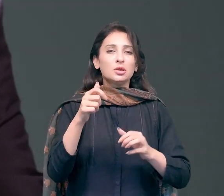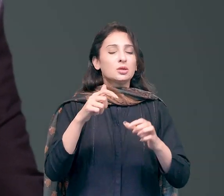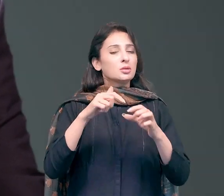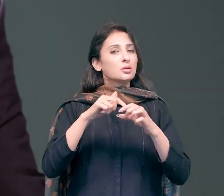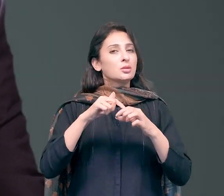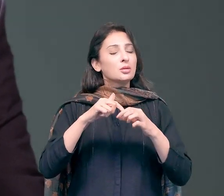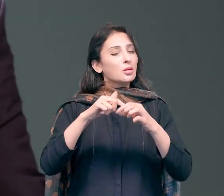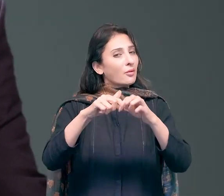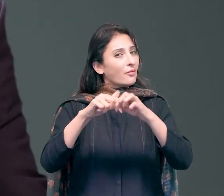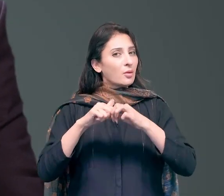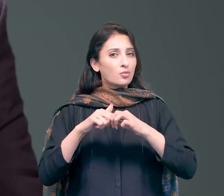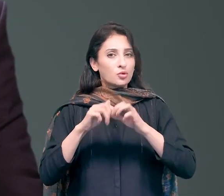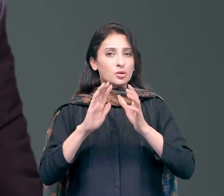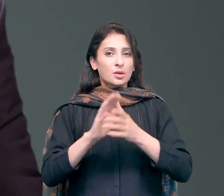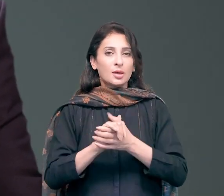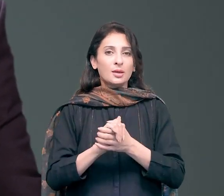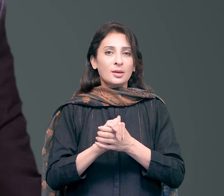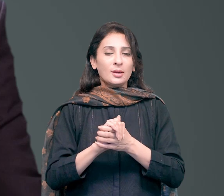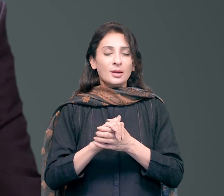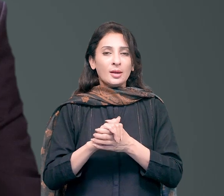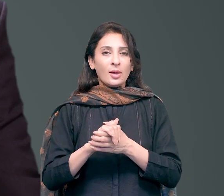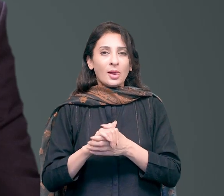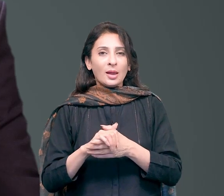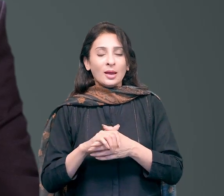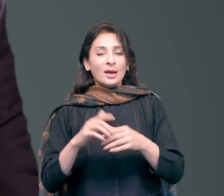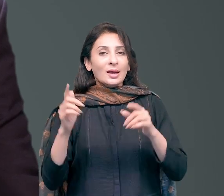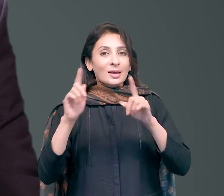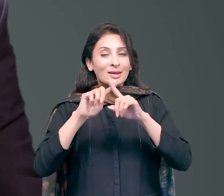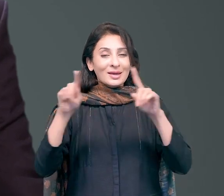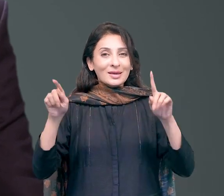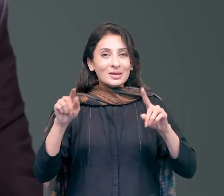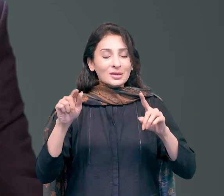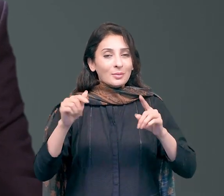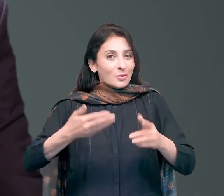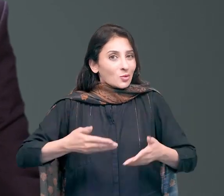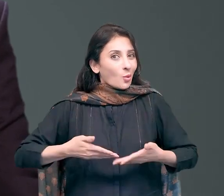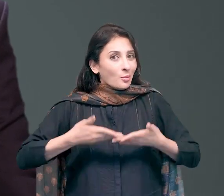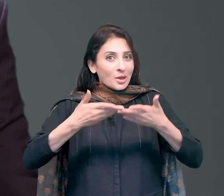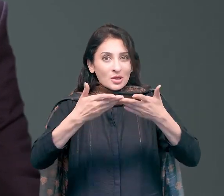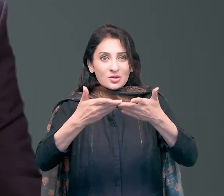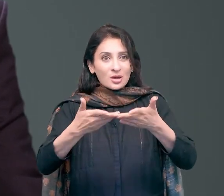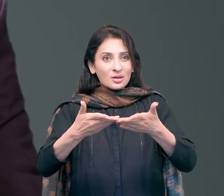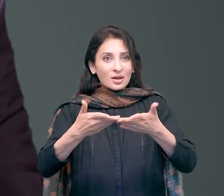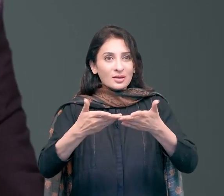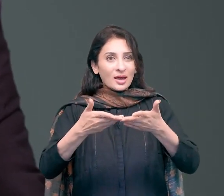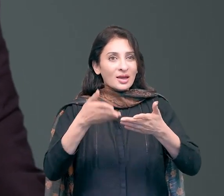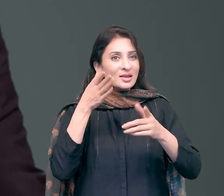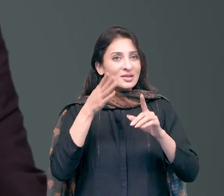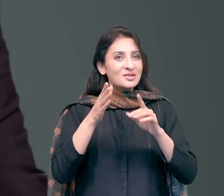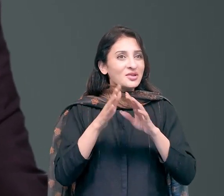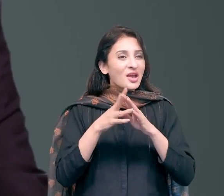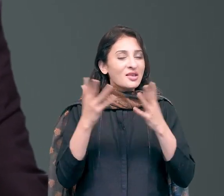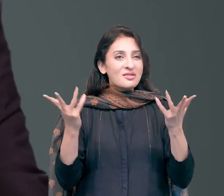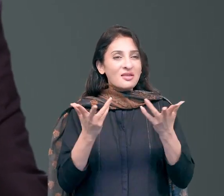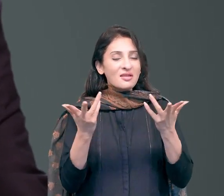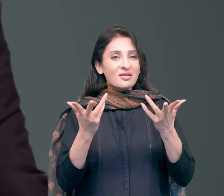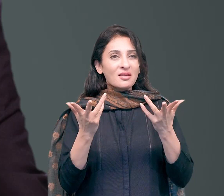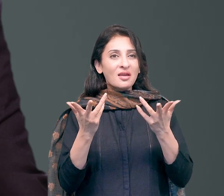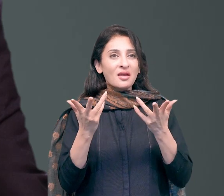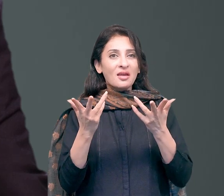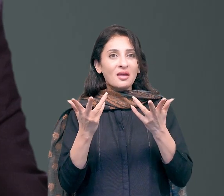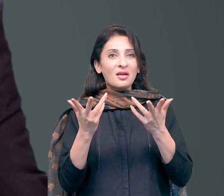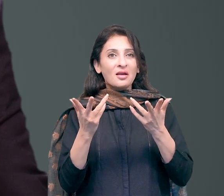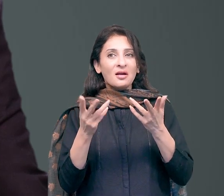کو اس انداز سے پیش کیا جاتا ہے جیسے کہ ایک پولیٹیکل ایبریشن ہو،